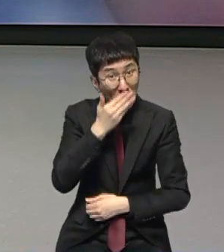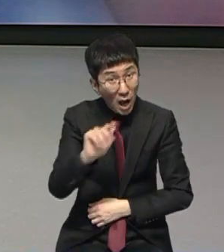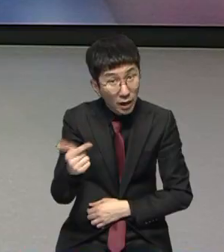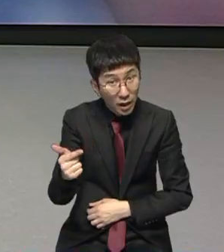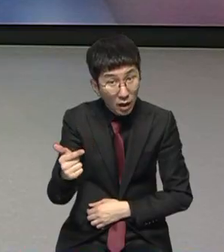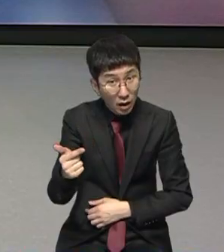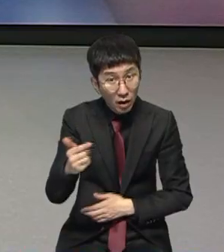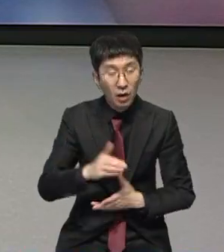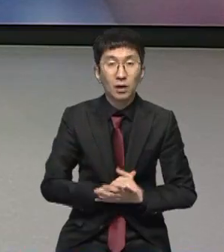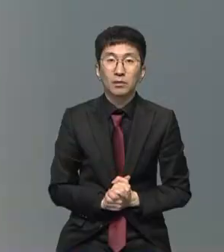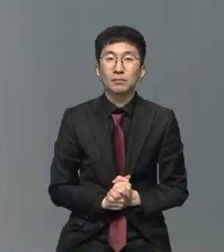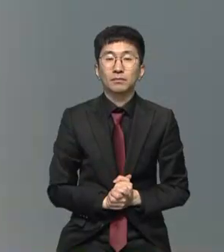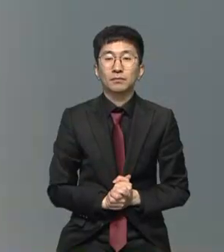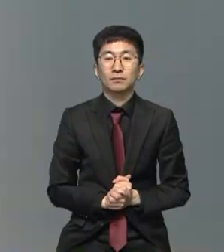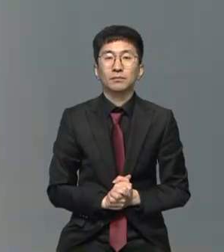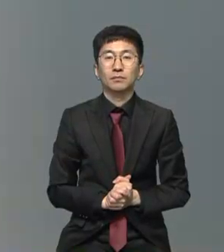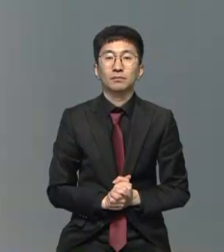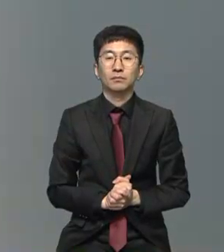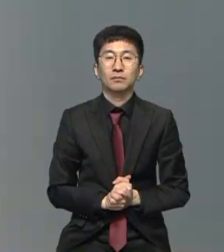건가요?